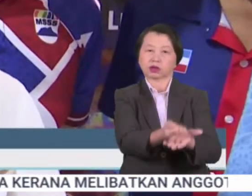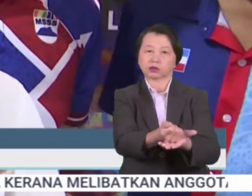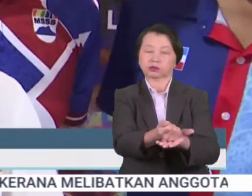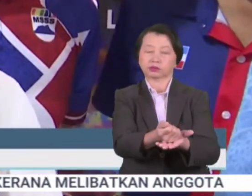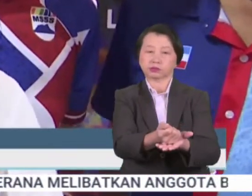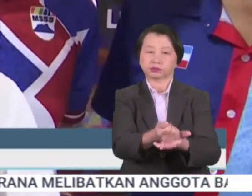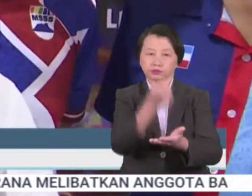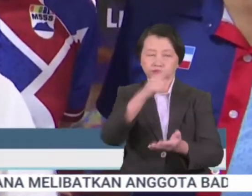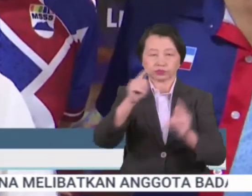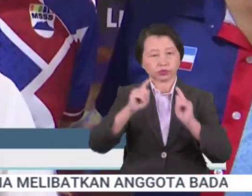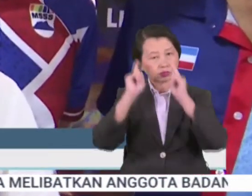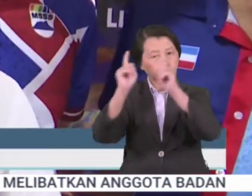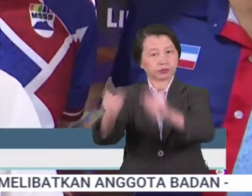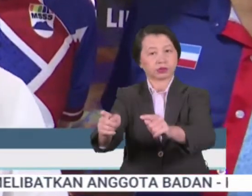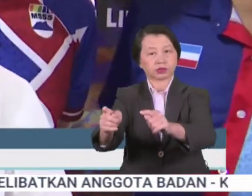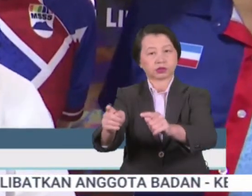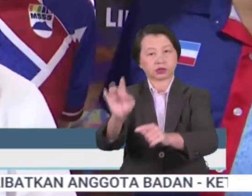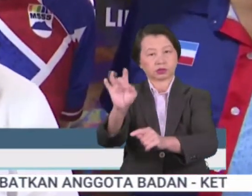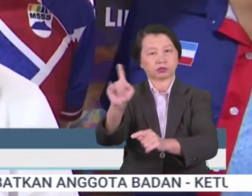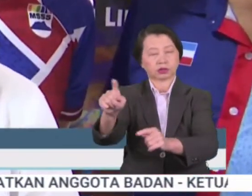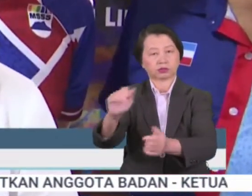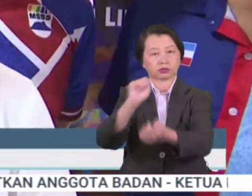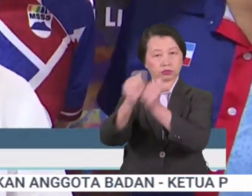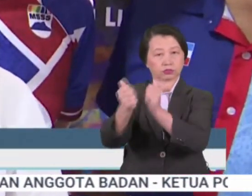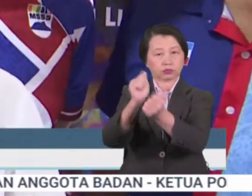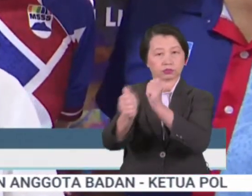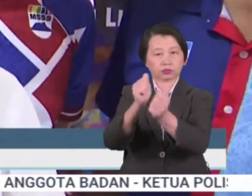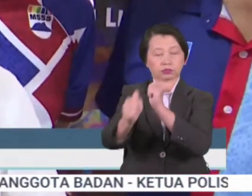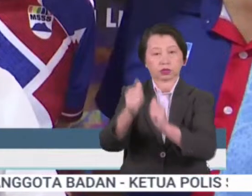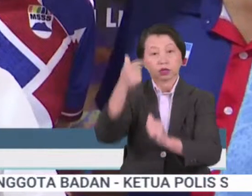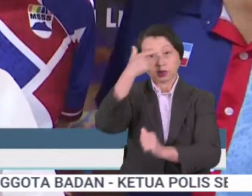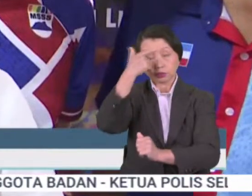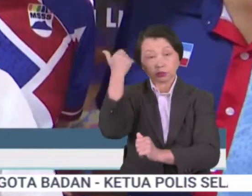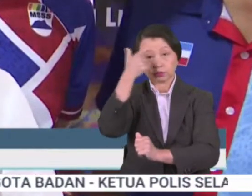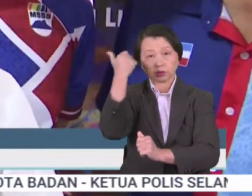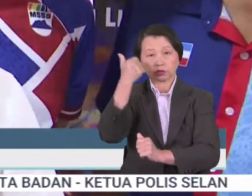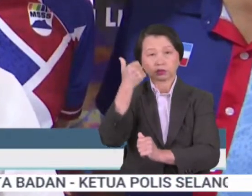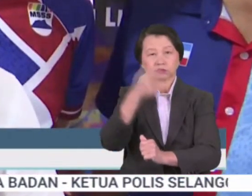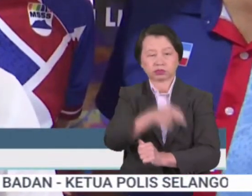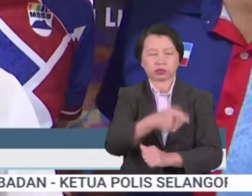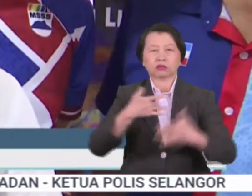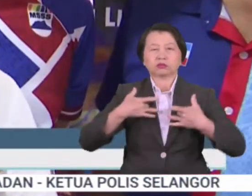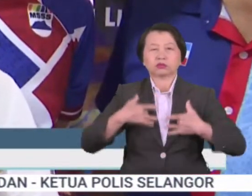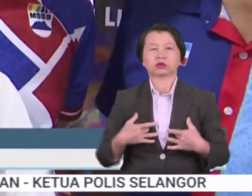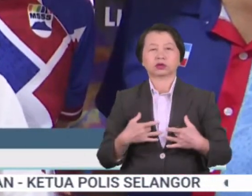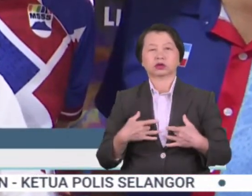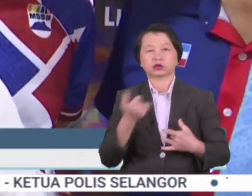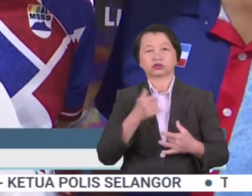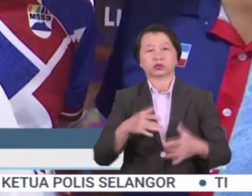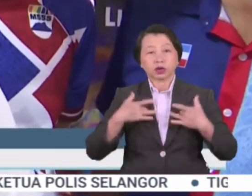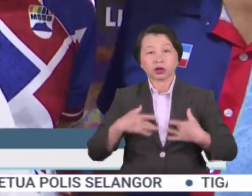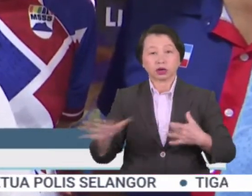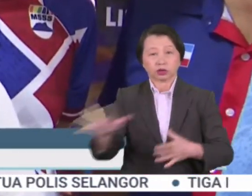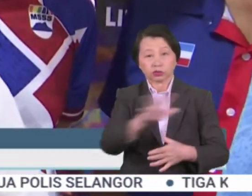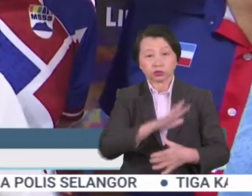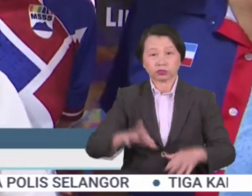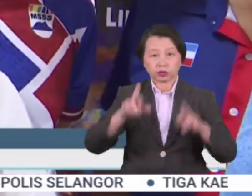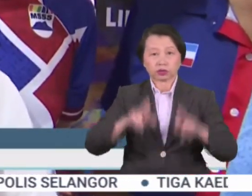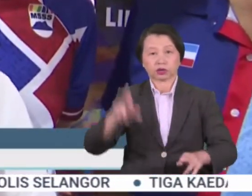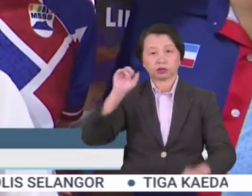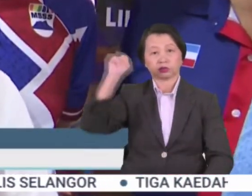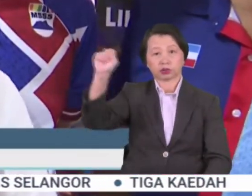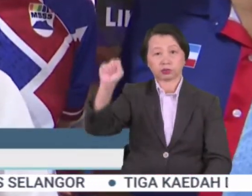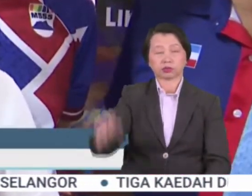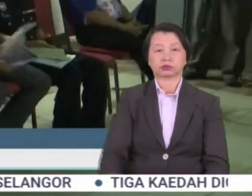untuk pergi ke satu-satu termasa sukan kerana kekecewaan mereka itu adalah kekecewaan semua rakyat negeri